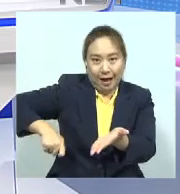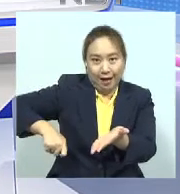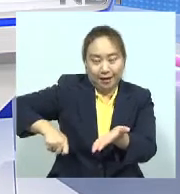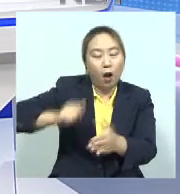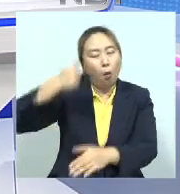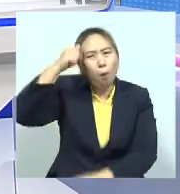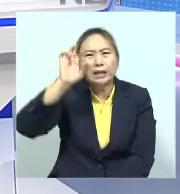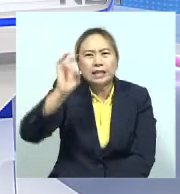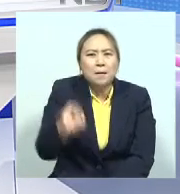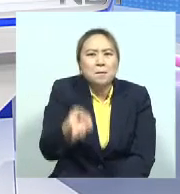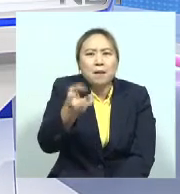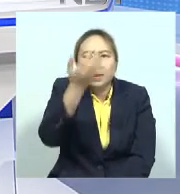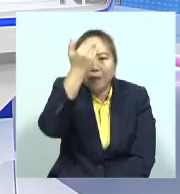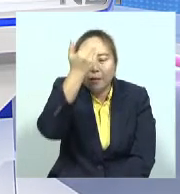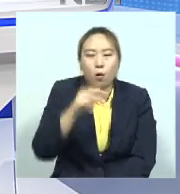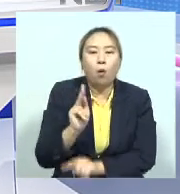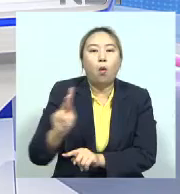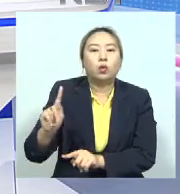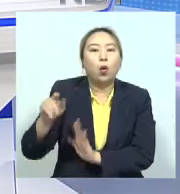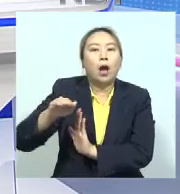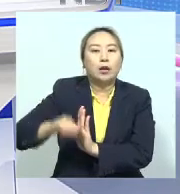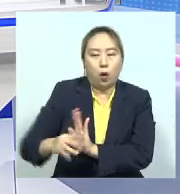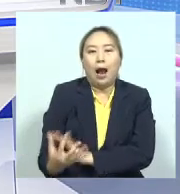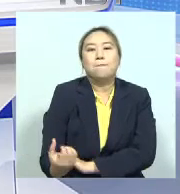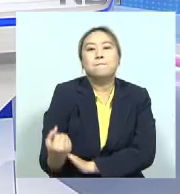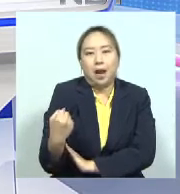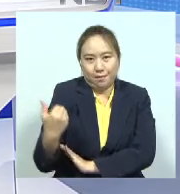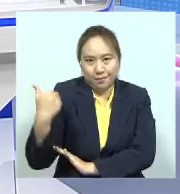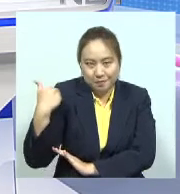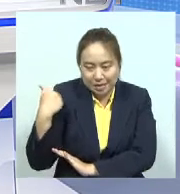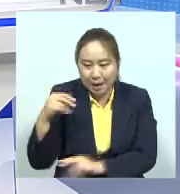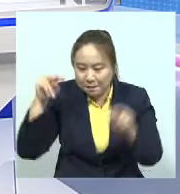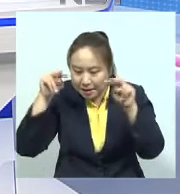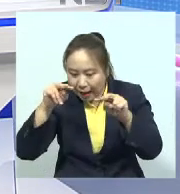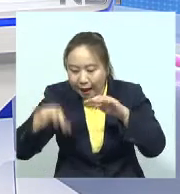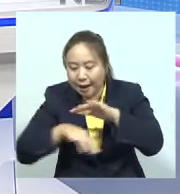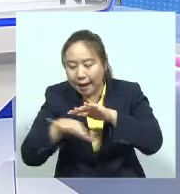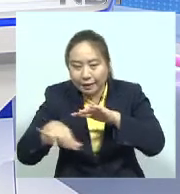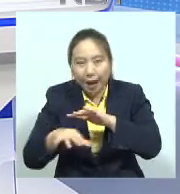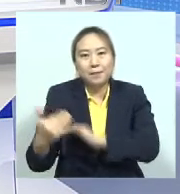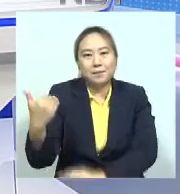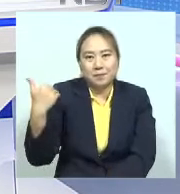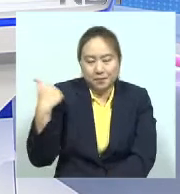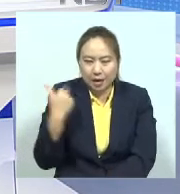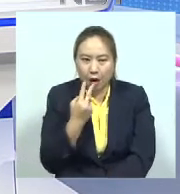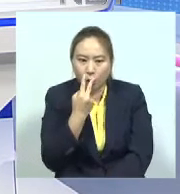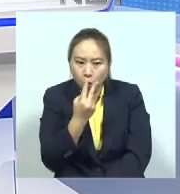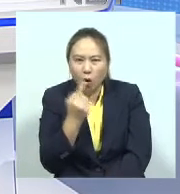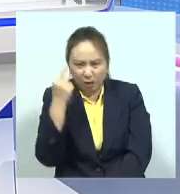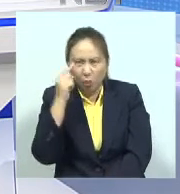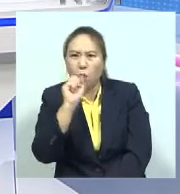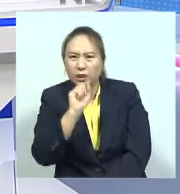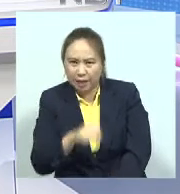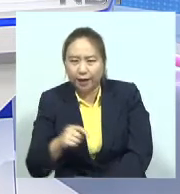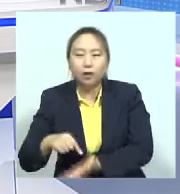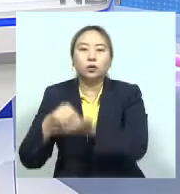เวลาแค่7วันเพราะว่าขั้นตอนของกกต.เนี่ยกกต.มีอำนาจในการที่จะหาพยานหลักฐานอะไรต่างๆแล้วมองว่ามีมูลเลยส่งศาลศาล